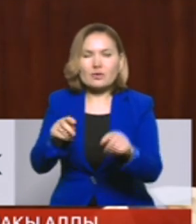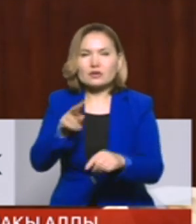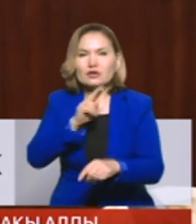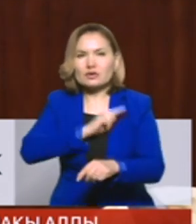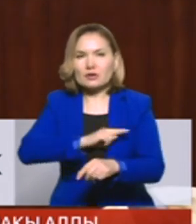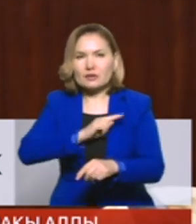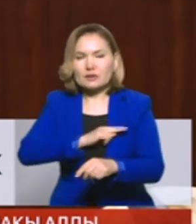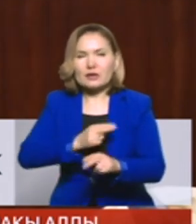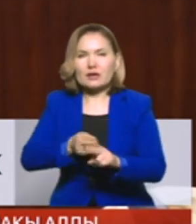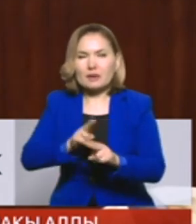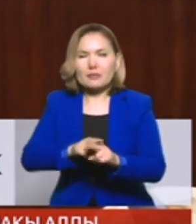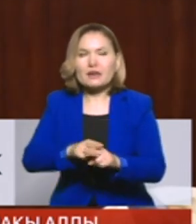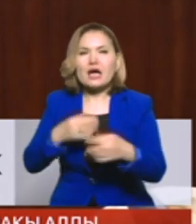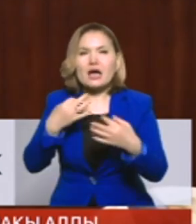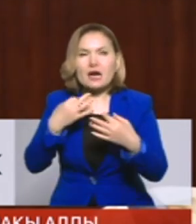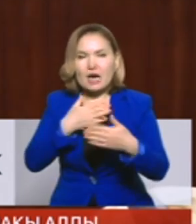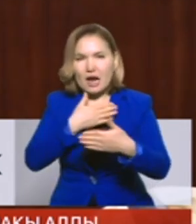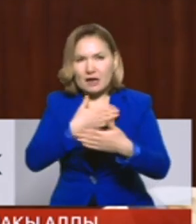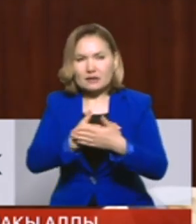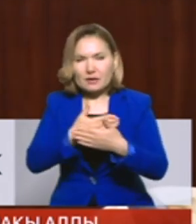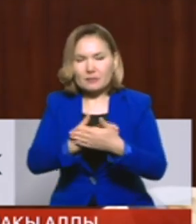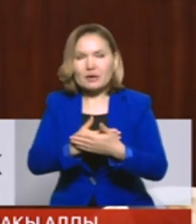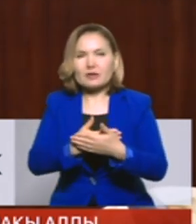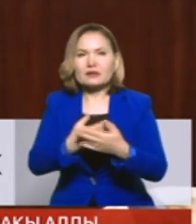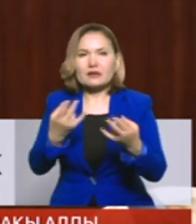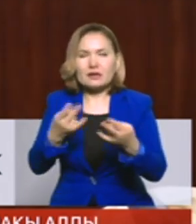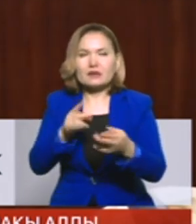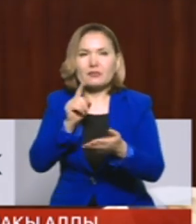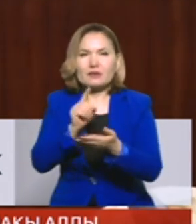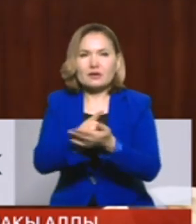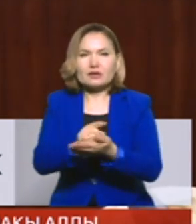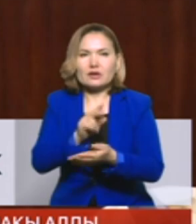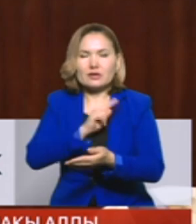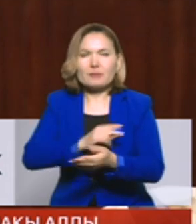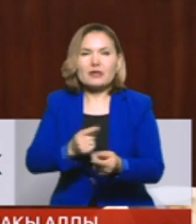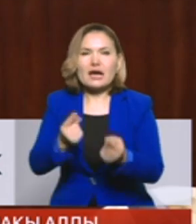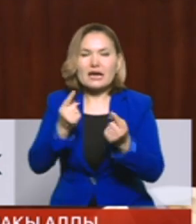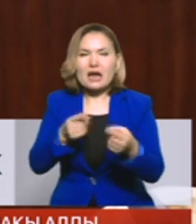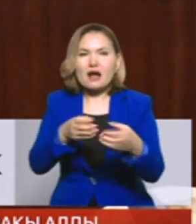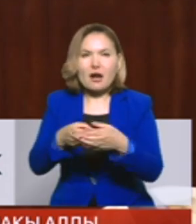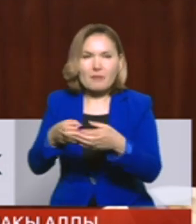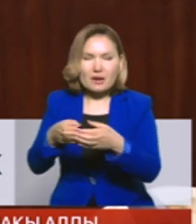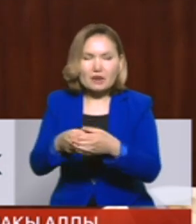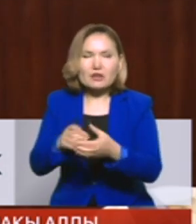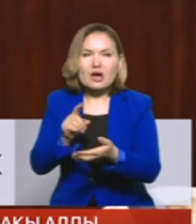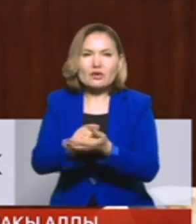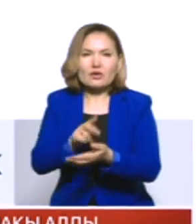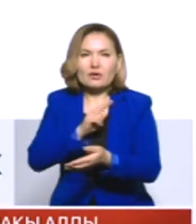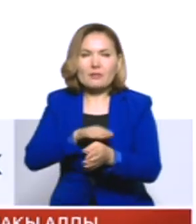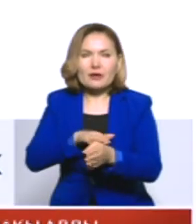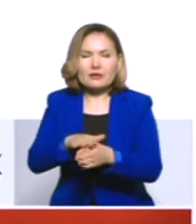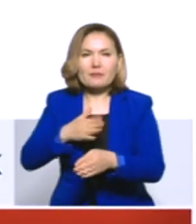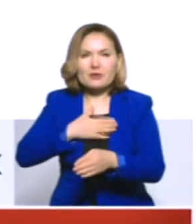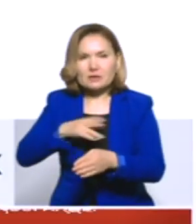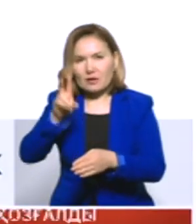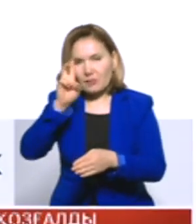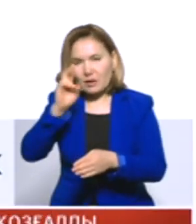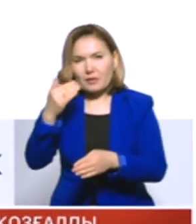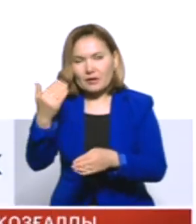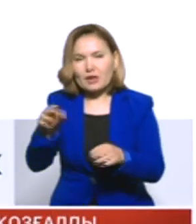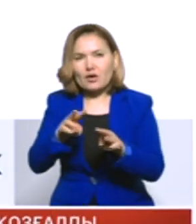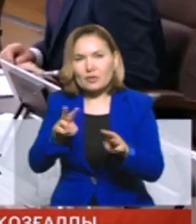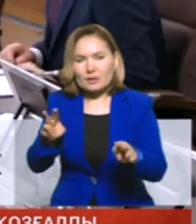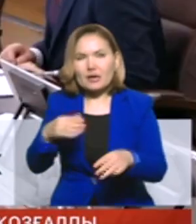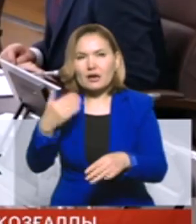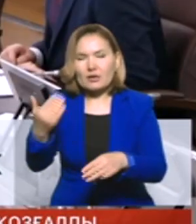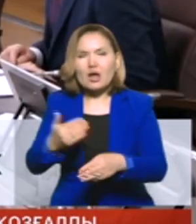жөнінде ол ерікті түрде емес, олардың міндеті болу керек ірі компаниялардың. Біз өз тарапымыздан, үкімет тарапынан